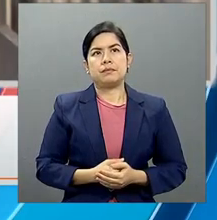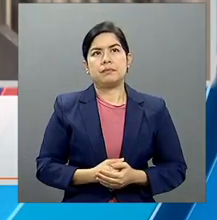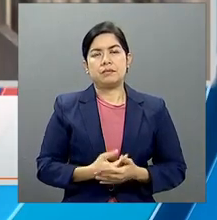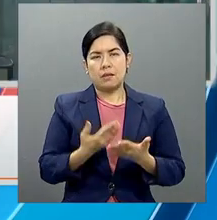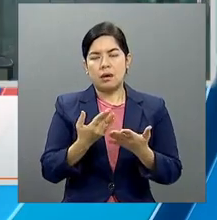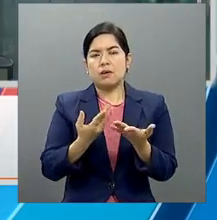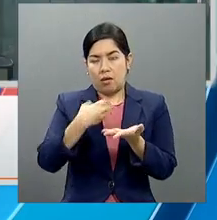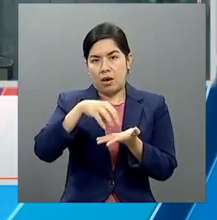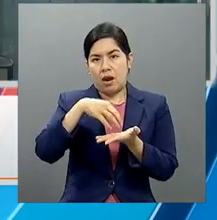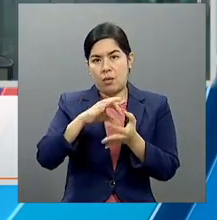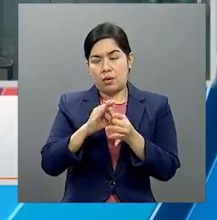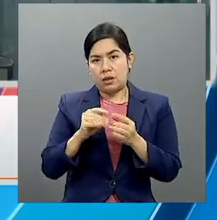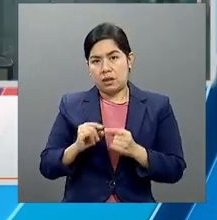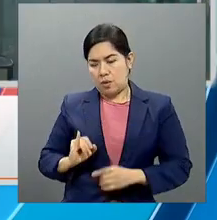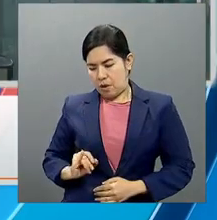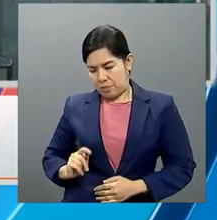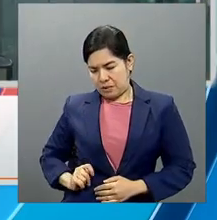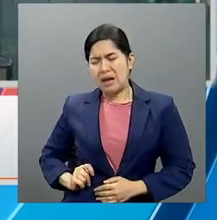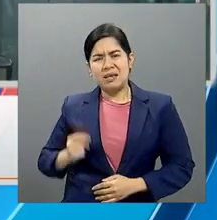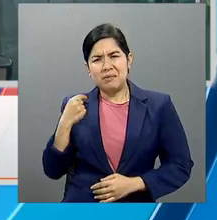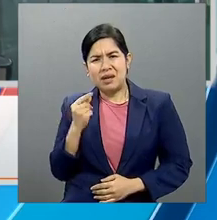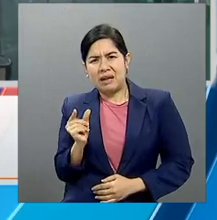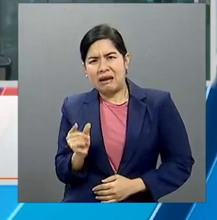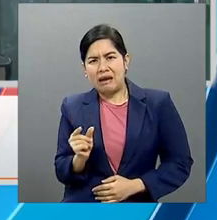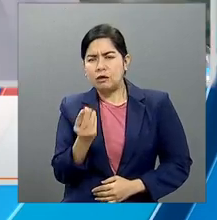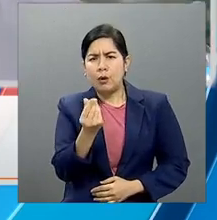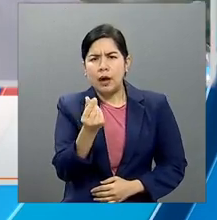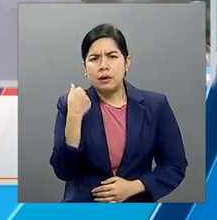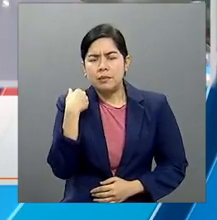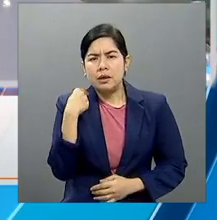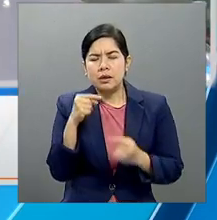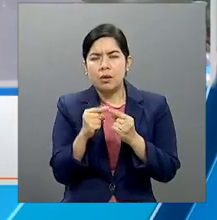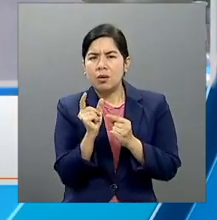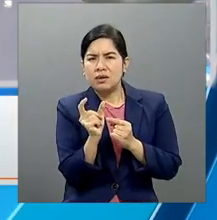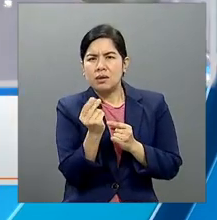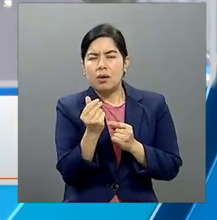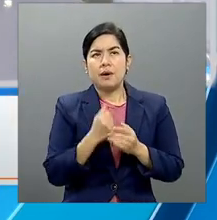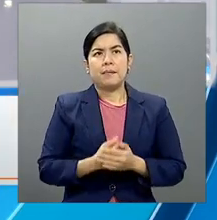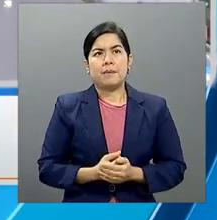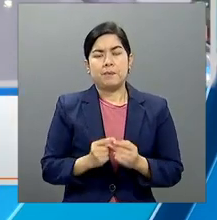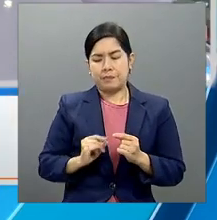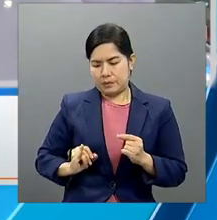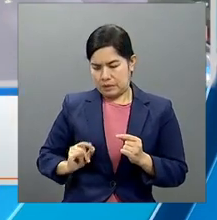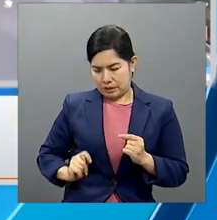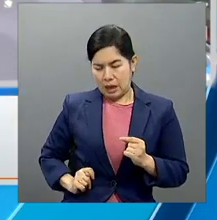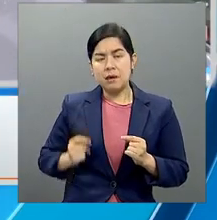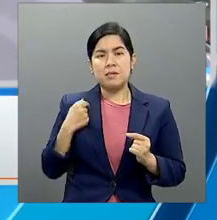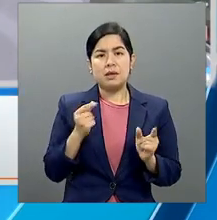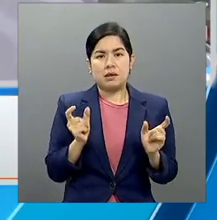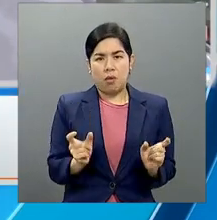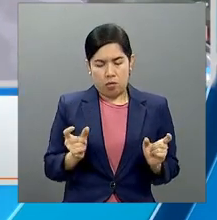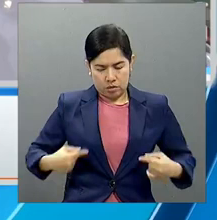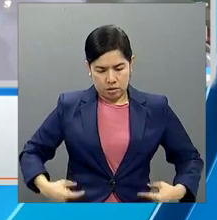อให้ดูไตมีขนาดเล็กประมาณไหนคะคุณหมอ ไตเนี่ยในร่างกายของคนเราเนี่ยจะมี2ข้างนะครับไตเนี่ยเ